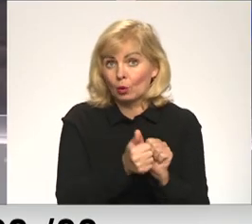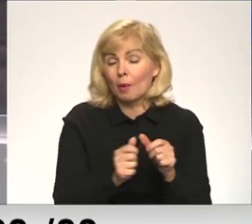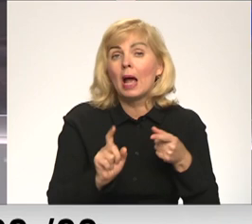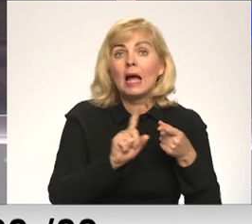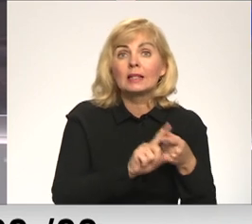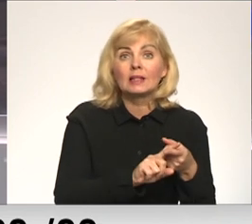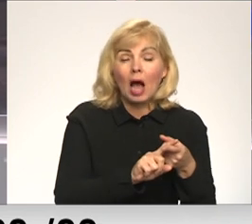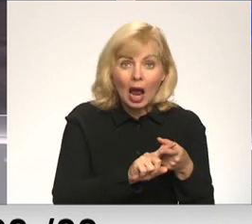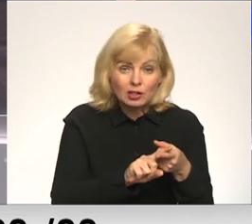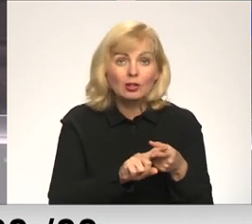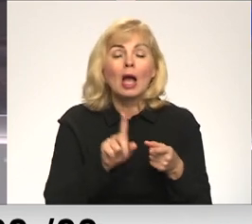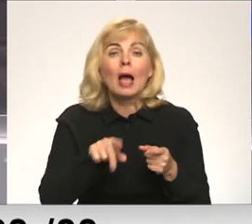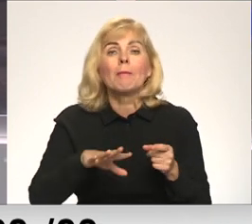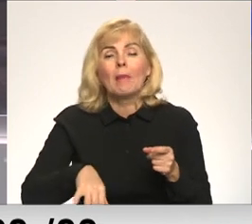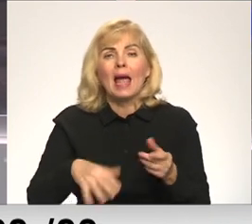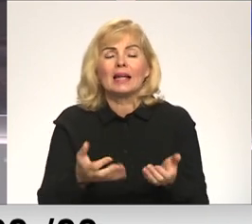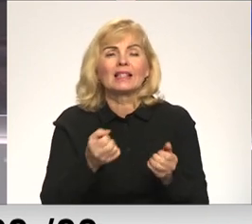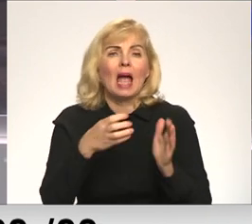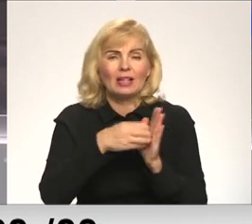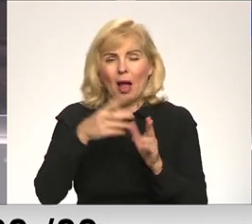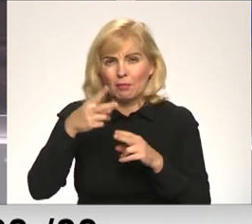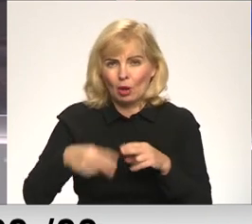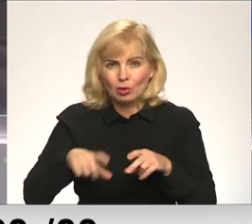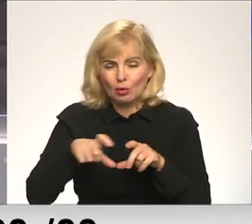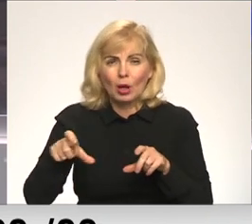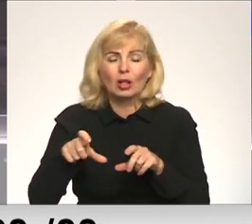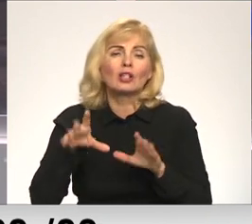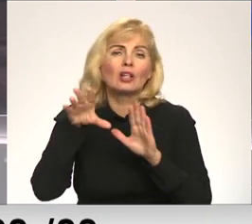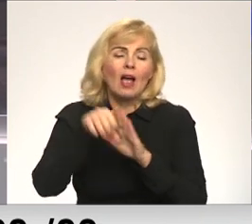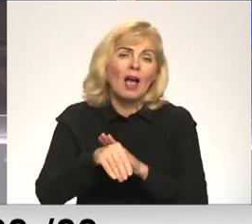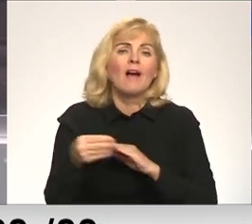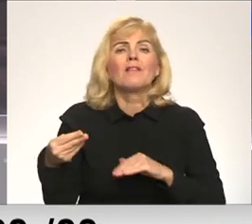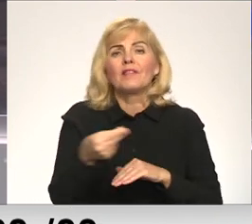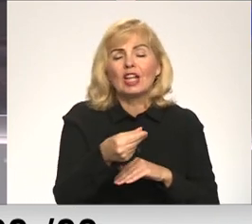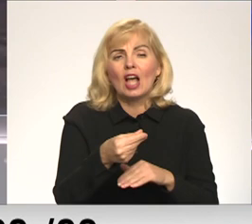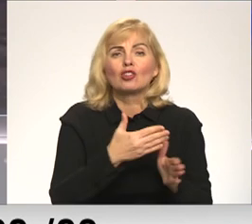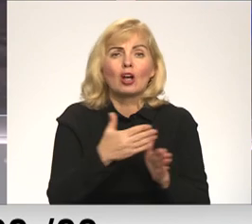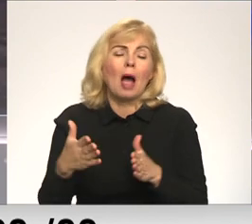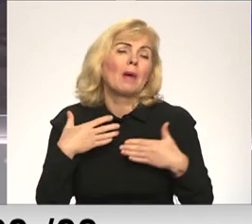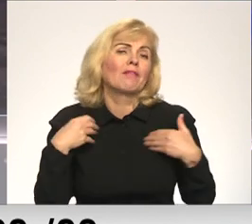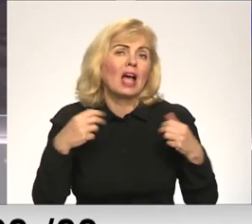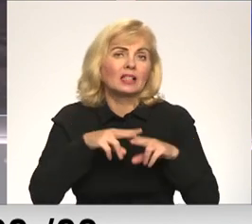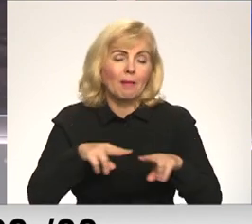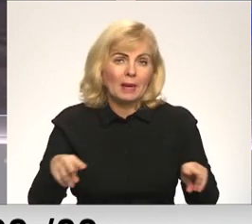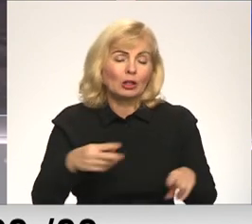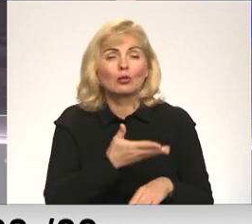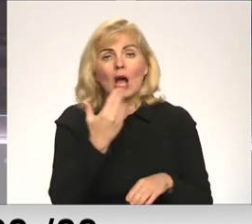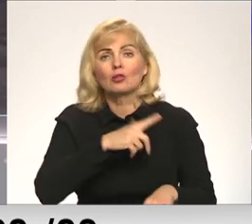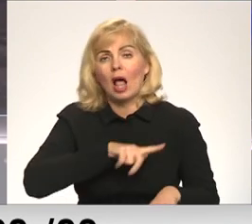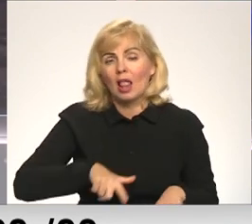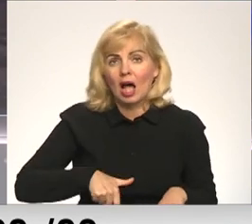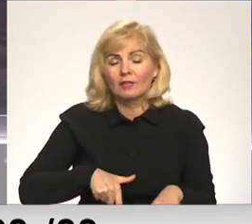ar rezidentu uzņemšanas sadales un rezidentūras finansēšanas kārtību, Veselības ministrija aicinājusi